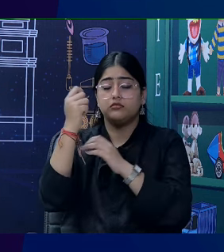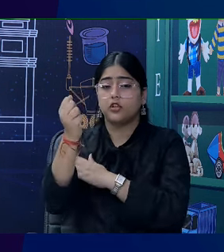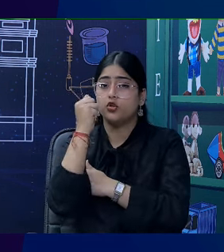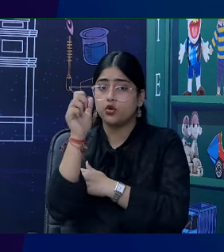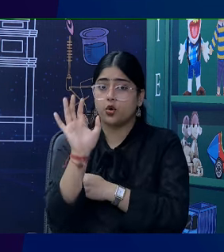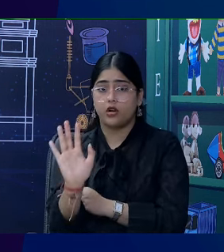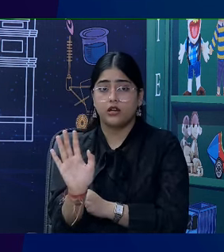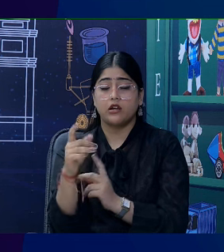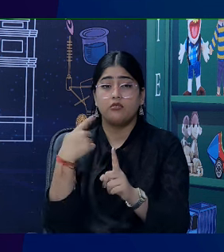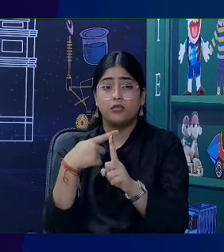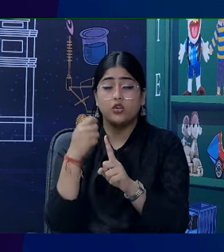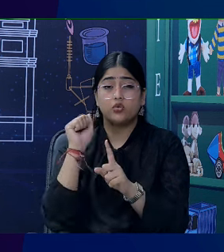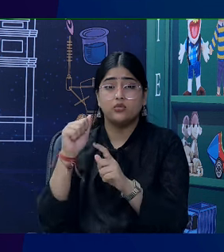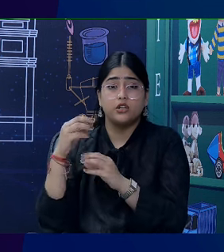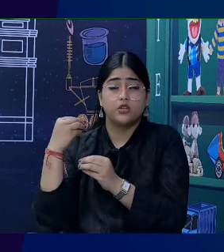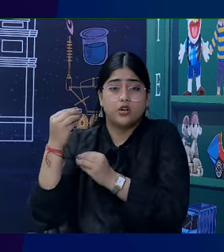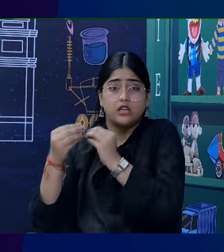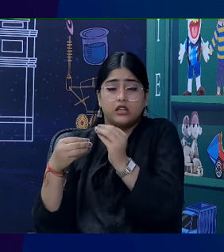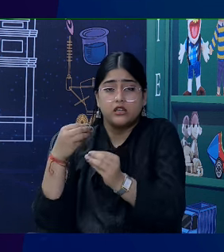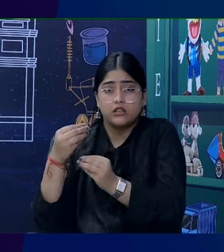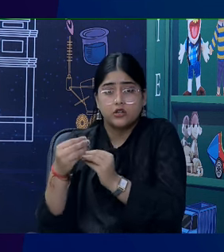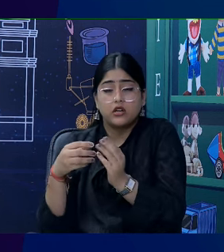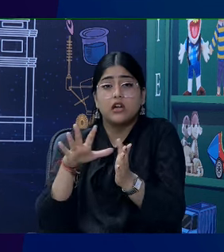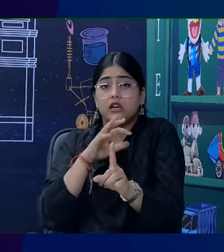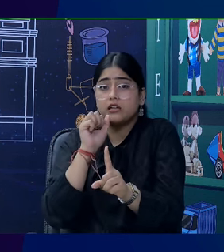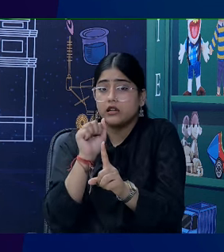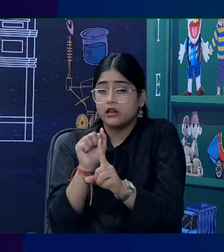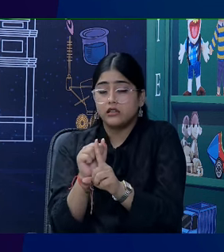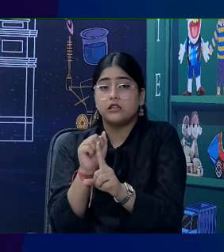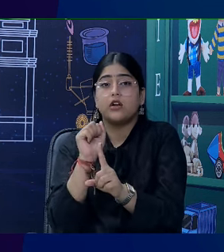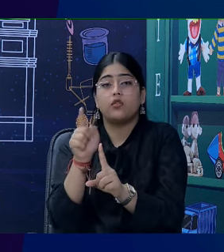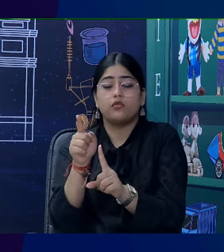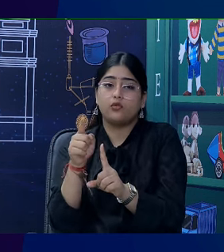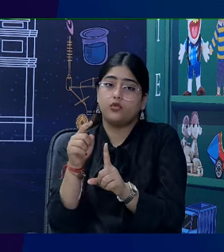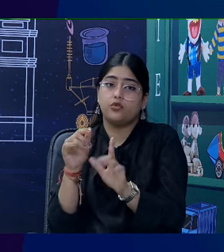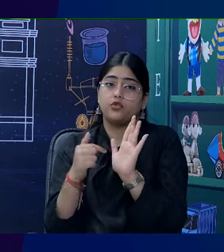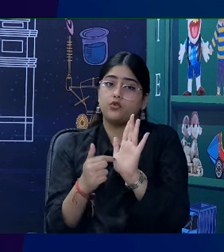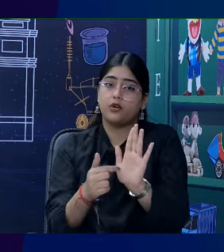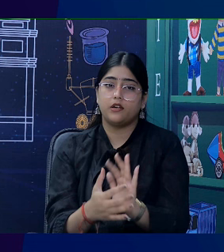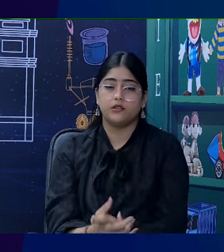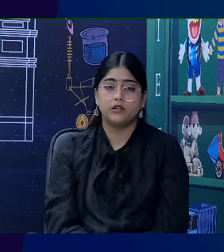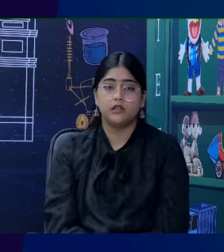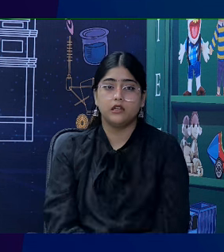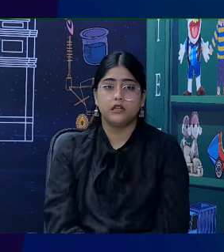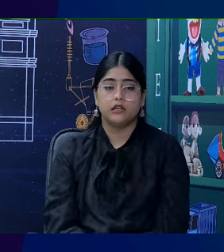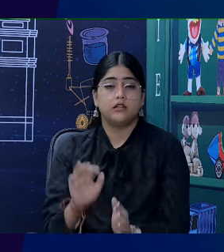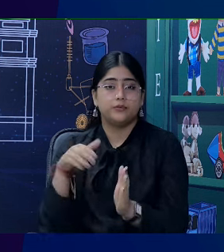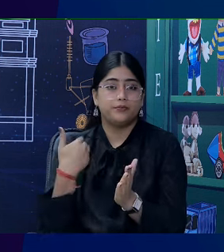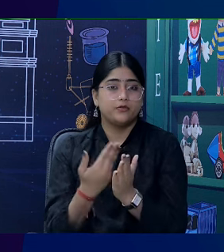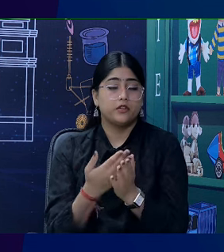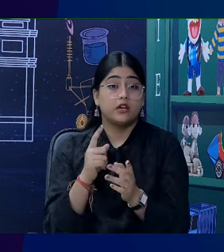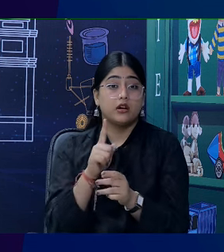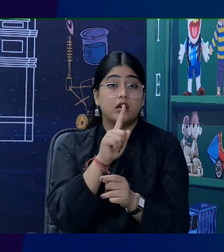उनके जो आदर्श है वही उनके जो कल्चर ट्रेडिशनल छोड़ते हैं ठीक है अब आठवीं शताब्दी